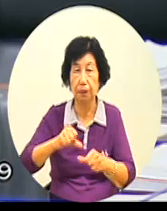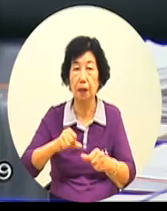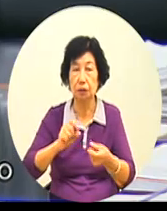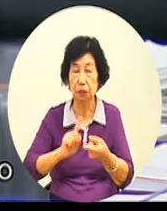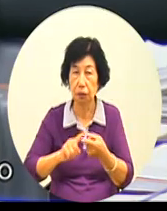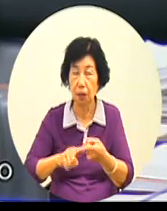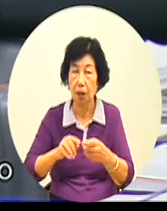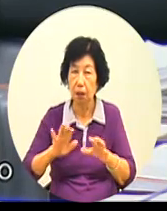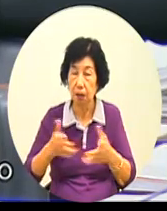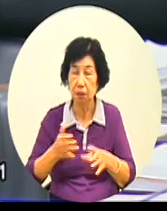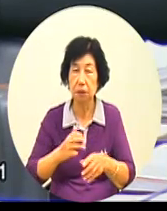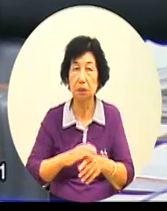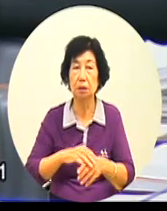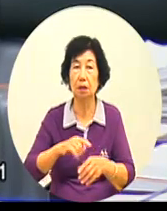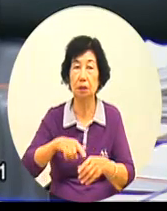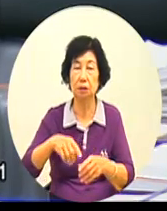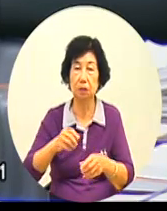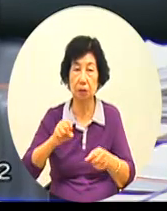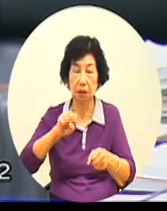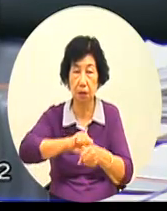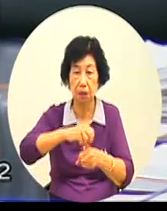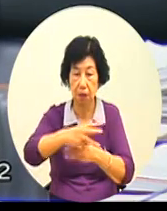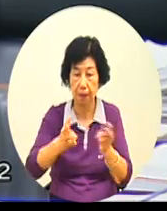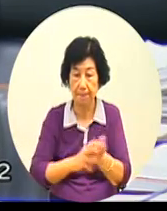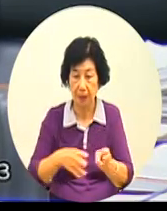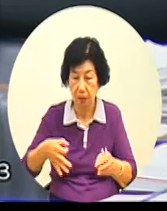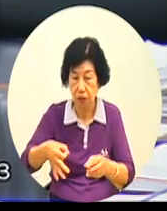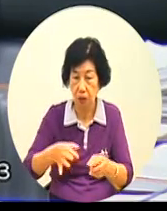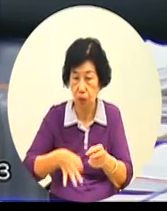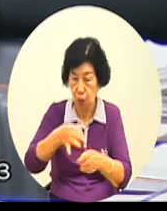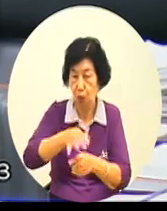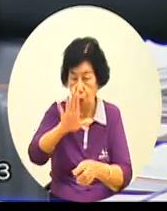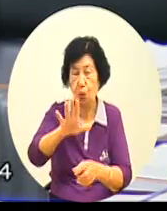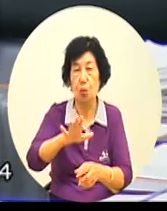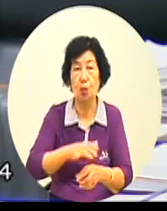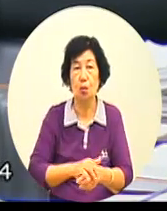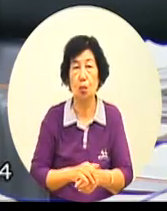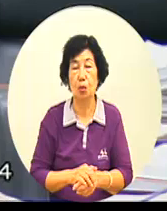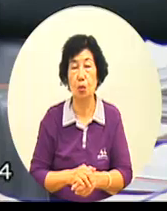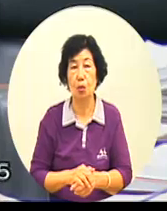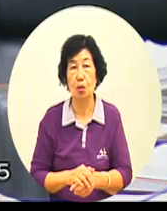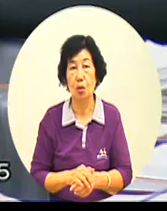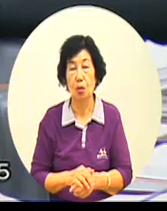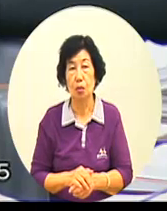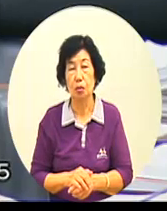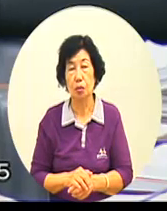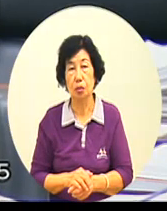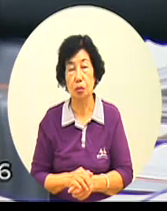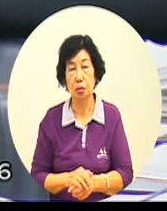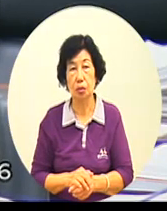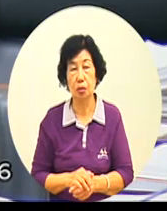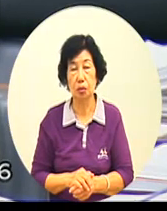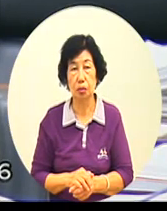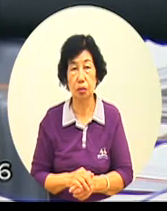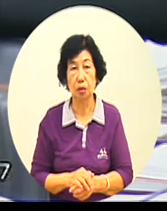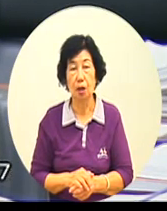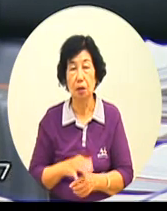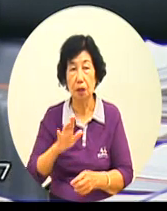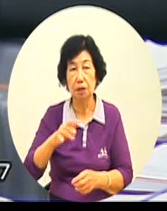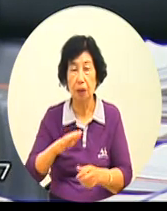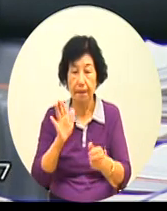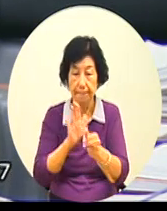能他在算法跟认知上是不一样的，那我认为你应该给企业主一个改善的机